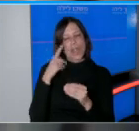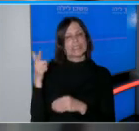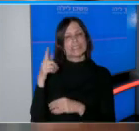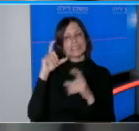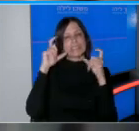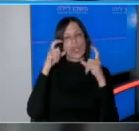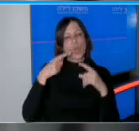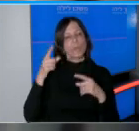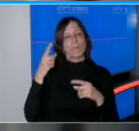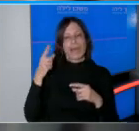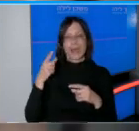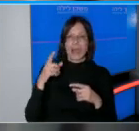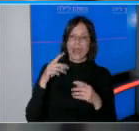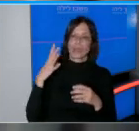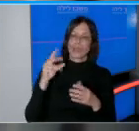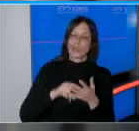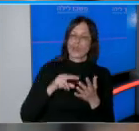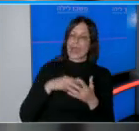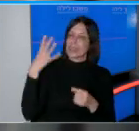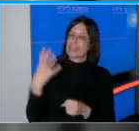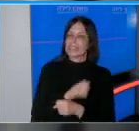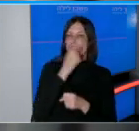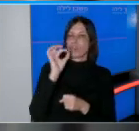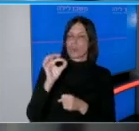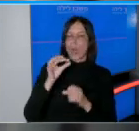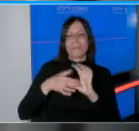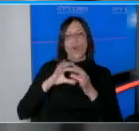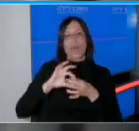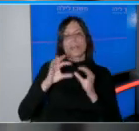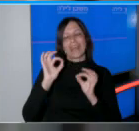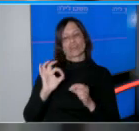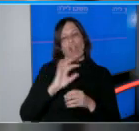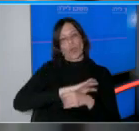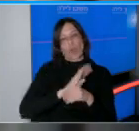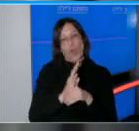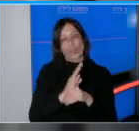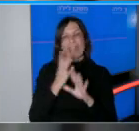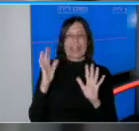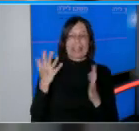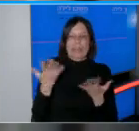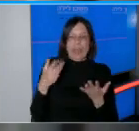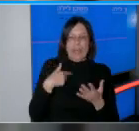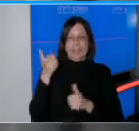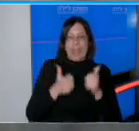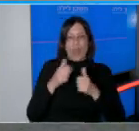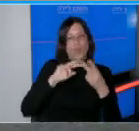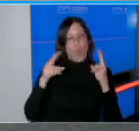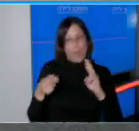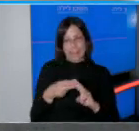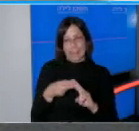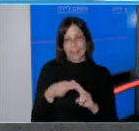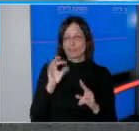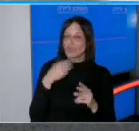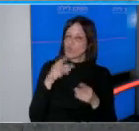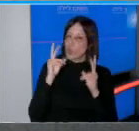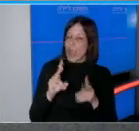שלו באולימפיאדת הקורונה העולמית שהוא המציא לנו, כאילו אנחנו באיזה תחרות עולמית. עכשיו בשביל שהוא יוכל